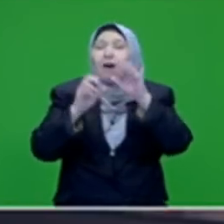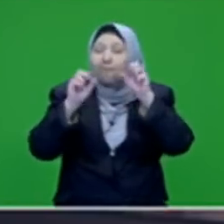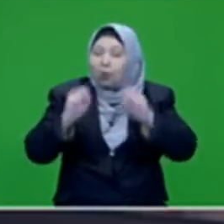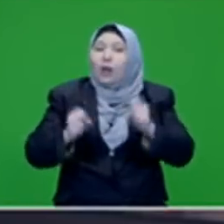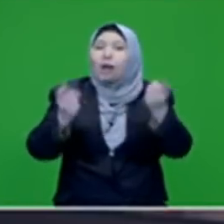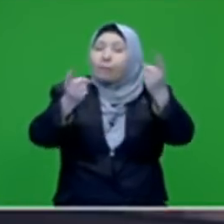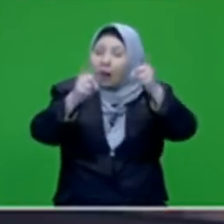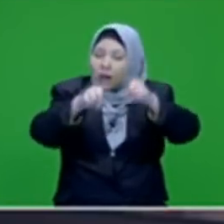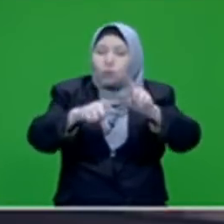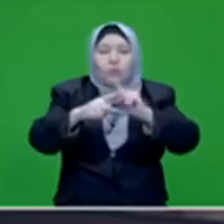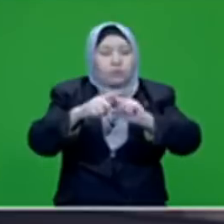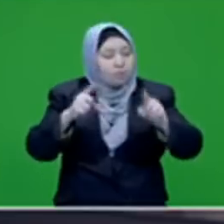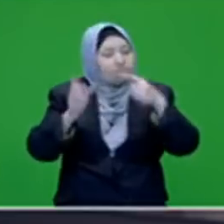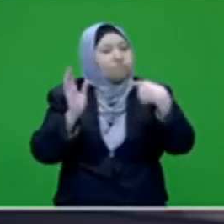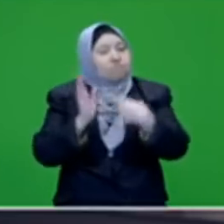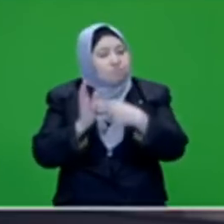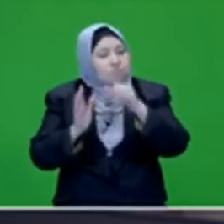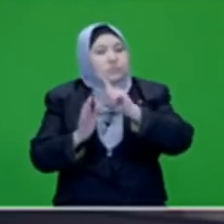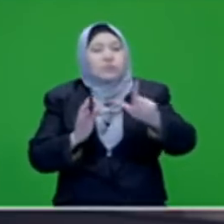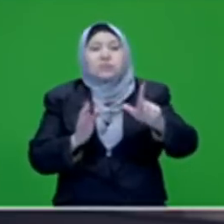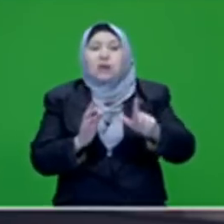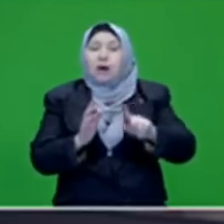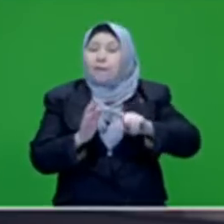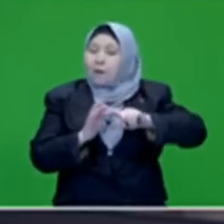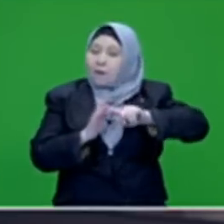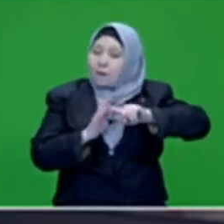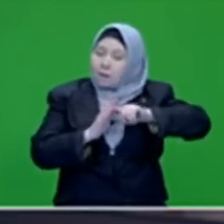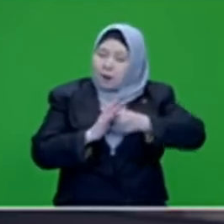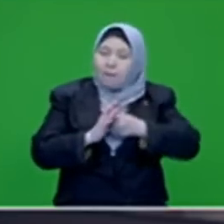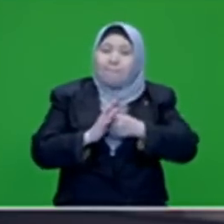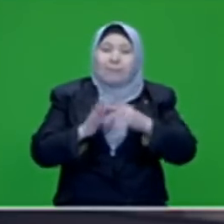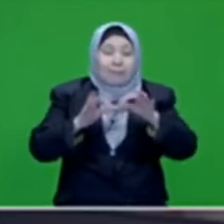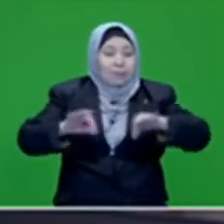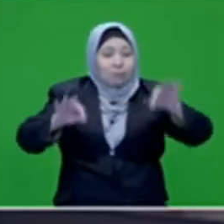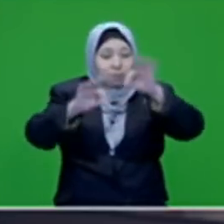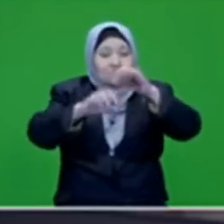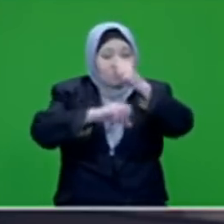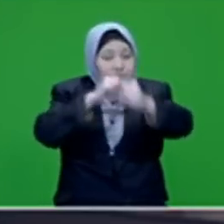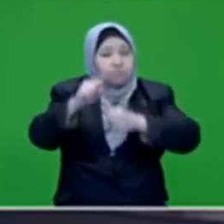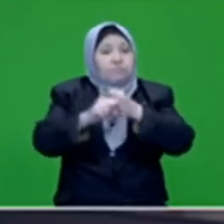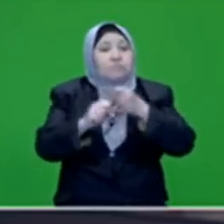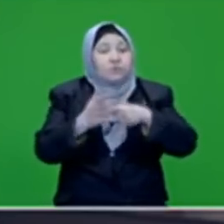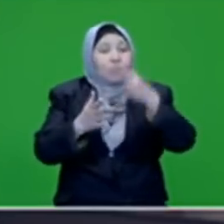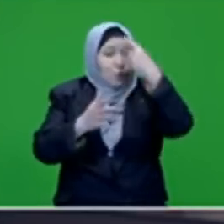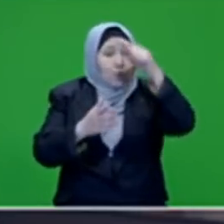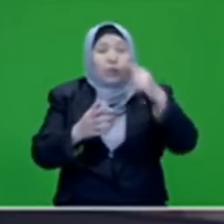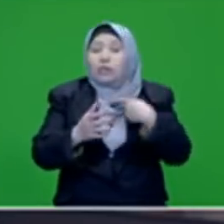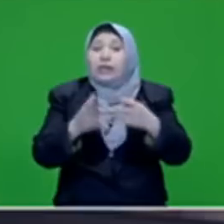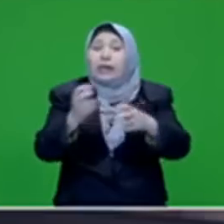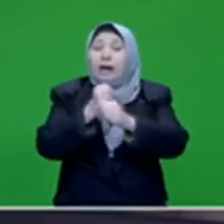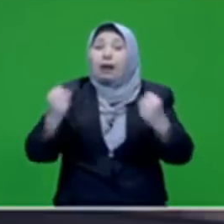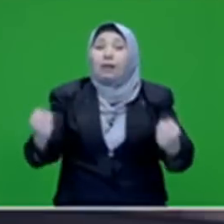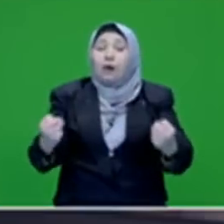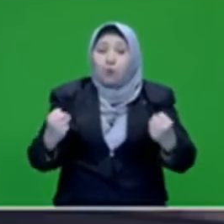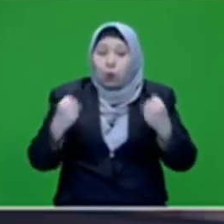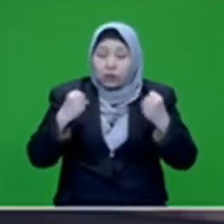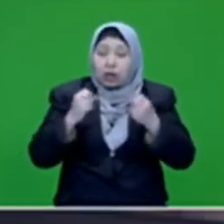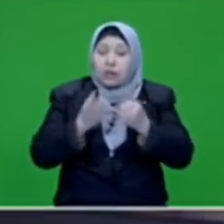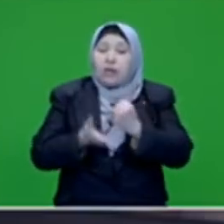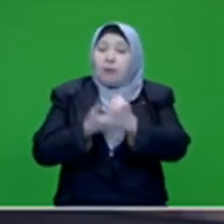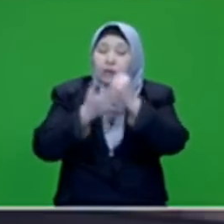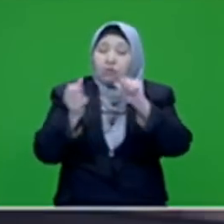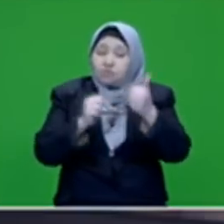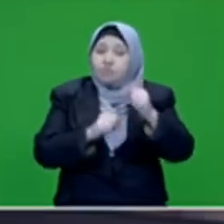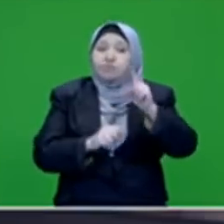berlaku. Tetapi inilah formula penting pada waktu ini, pada zaman ini, untuk kita mendapat kekuatan dibantu oleh